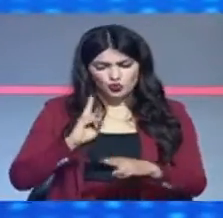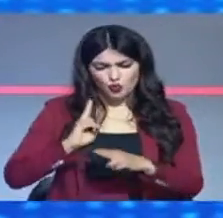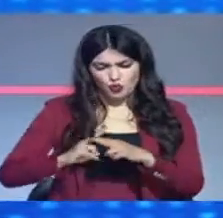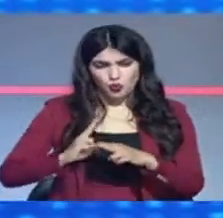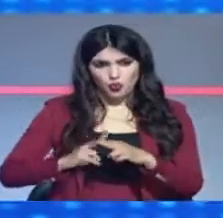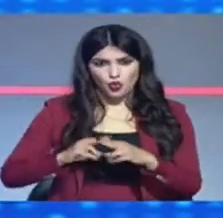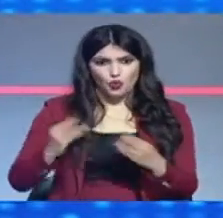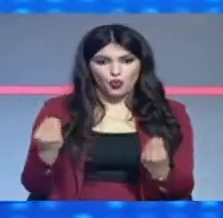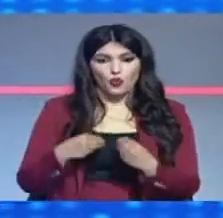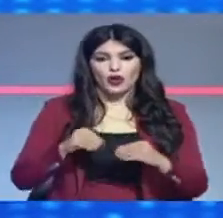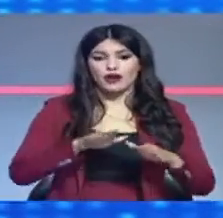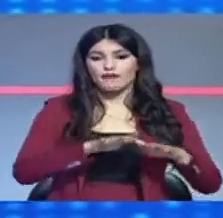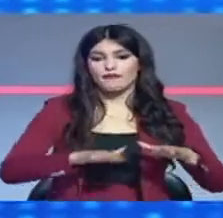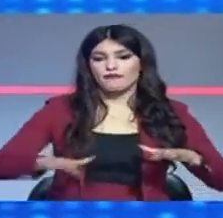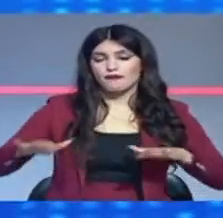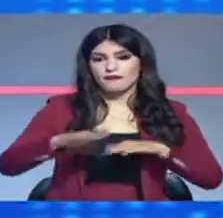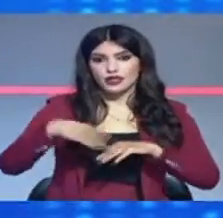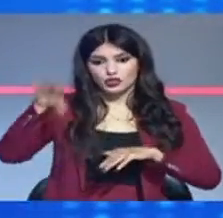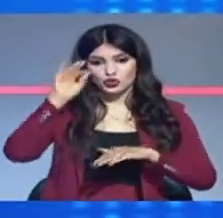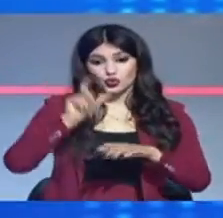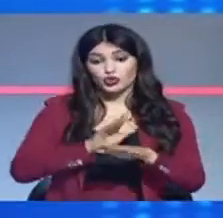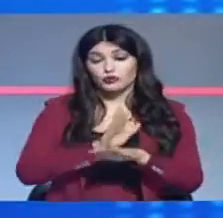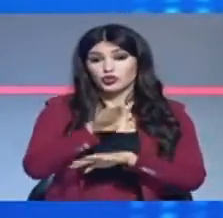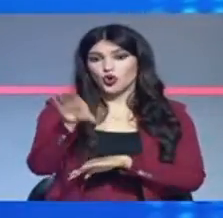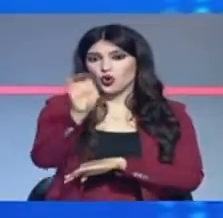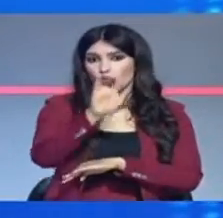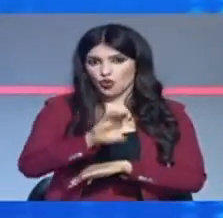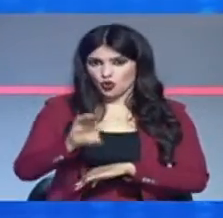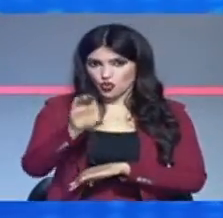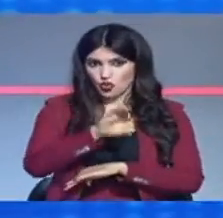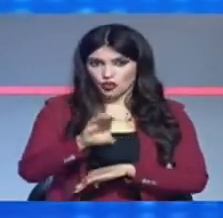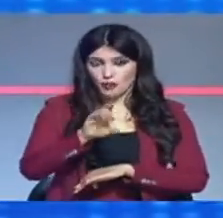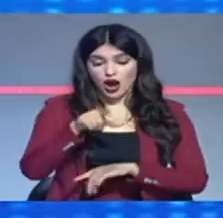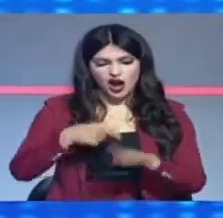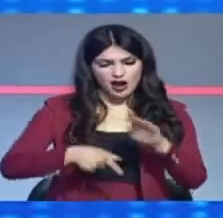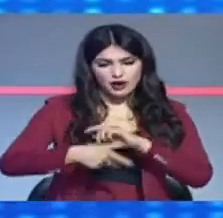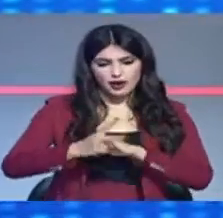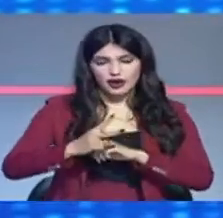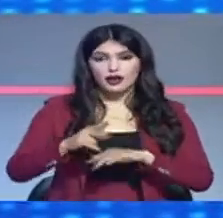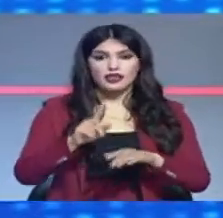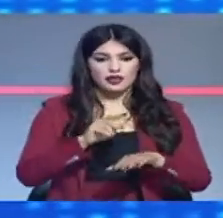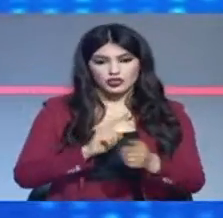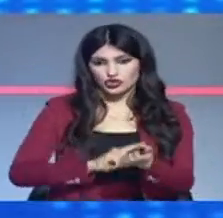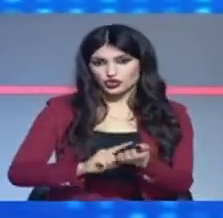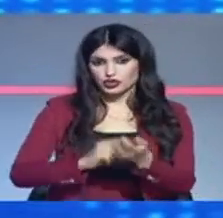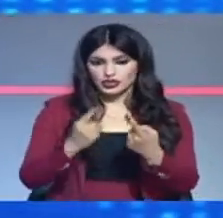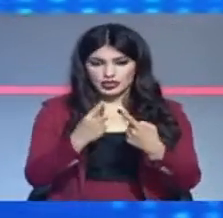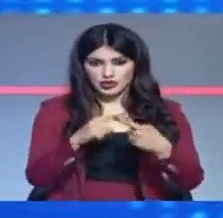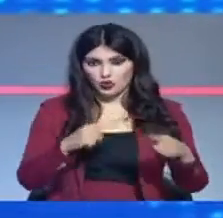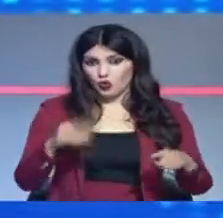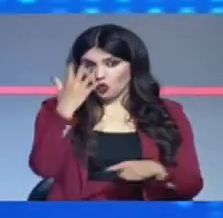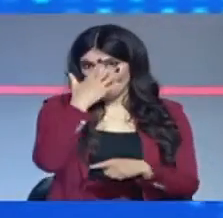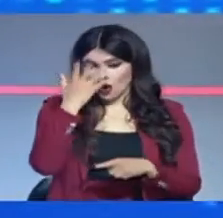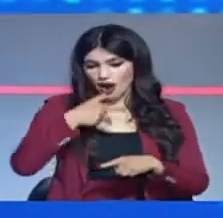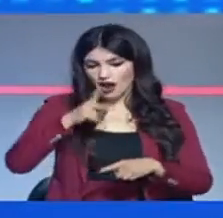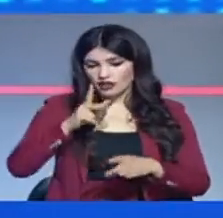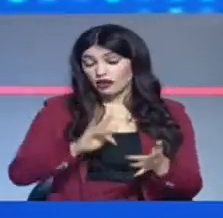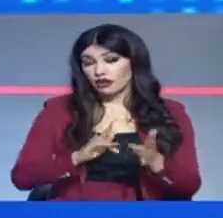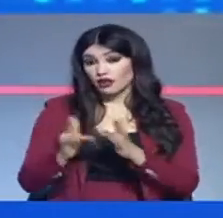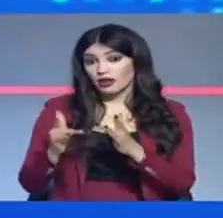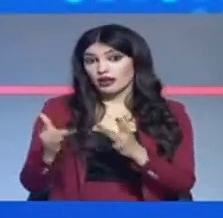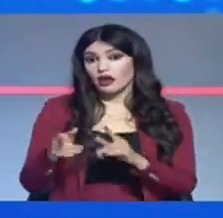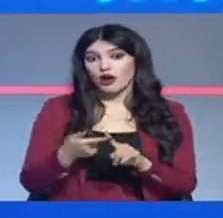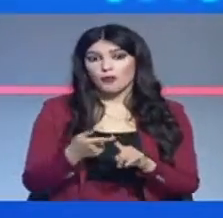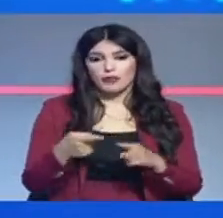سواحلنا التونسيه في اتجاه اوروبا والتي تحمل في قلبها جنسيات افريقيه و مهاجرين بين